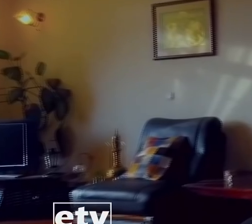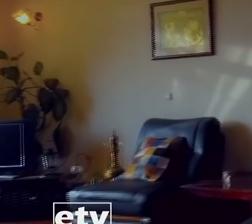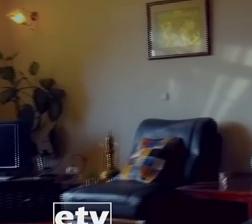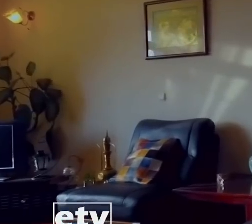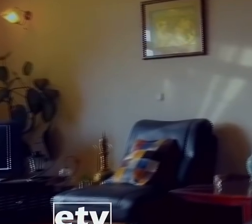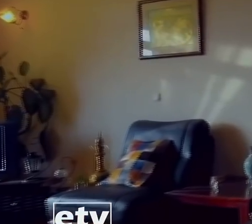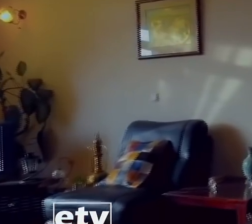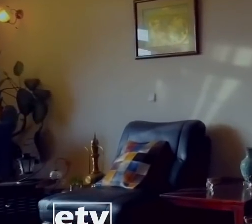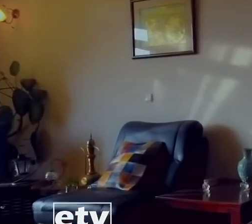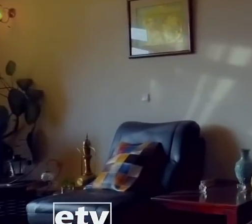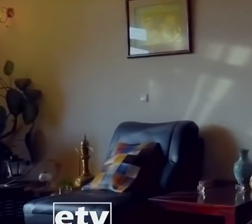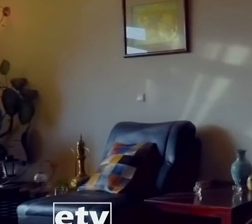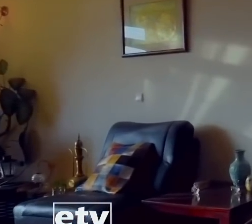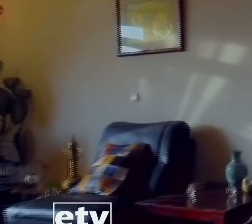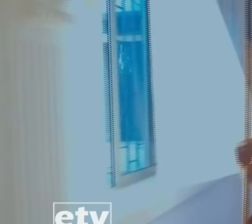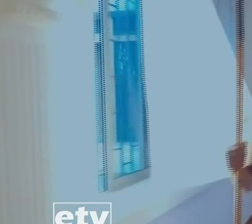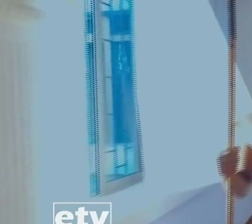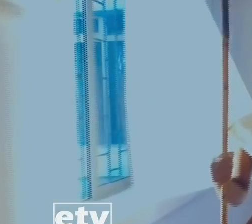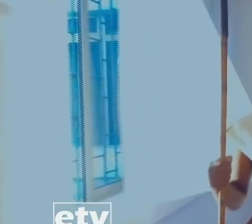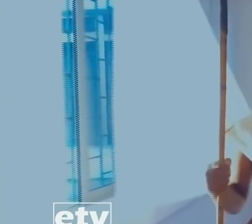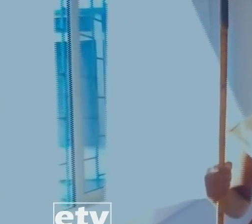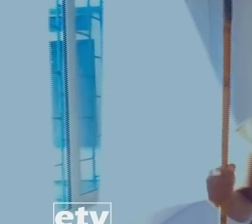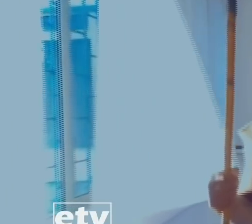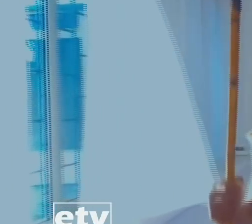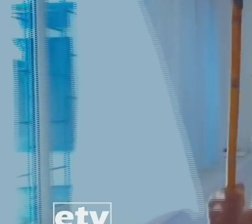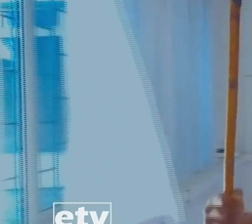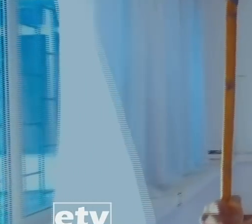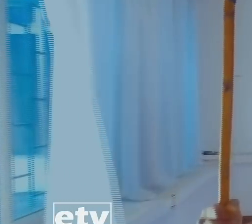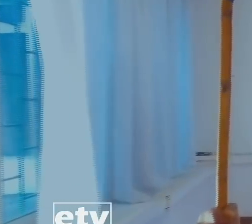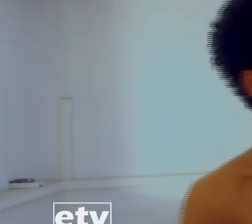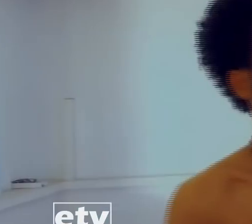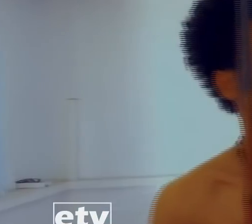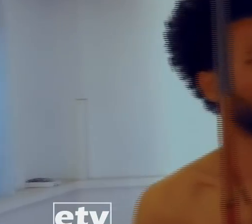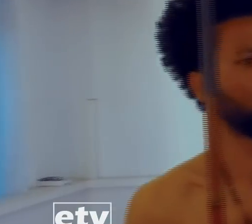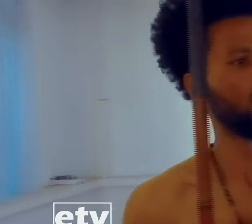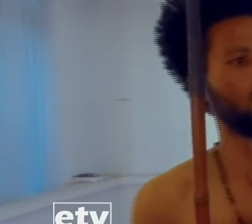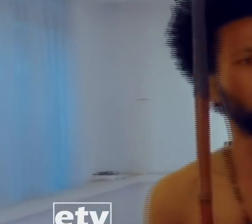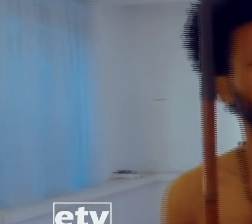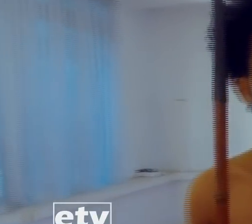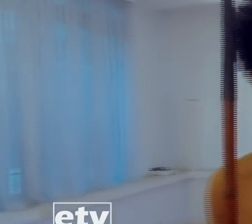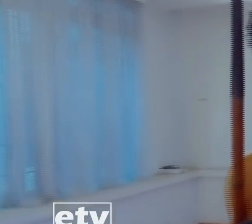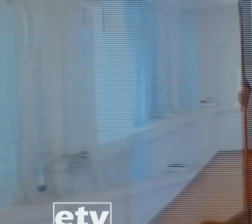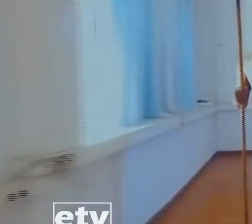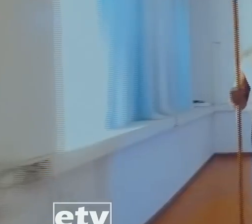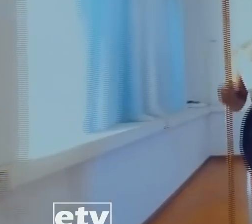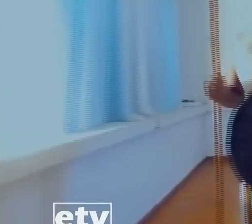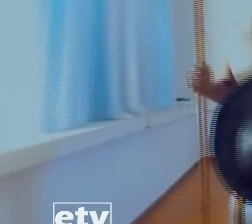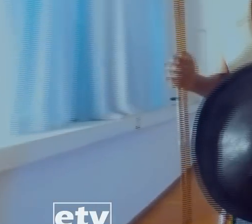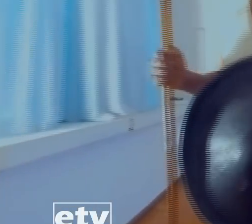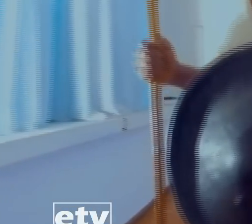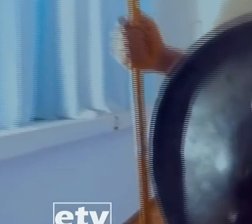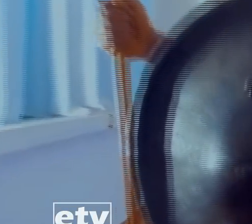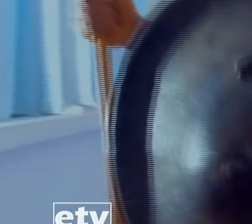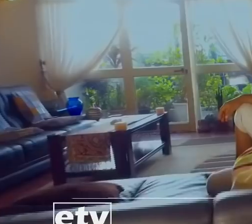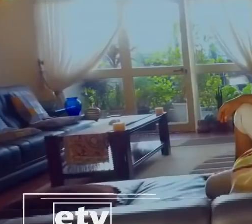እስኪ ልጠይቅሽ በልጦ ከስፌቱ ድንገት ያለ ያየሽ ምን ይሆን ምክንያቱ